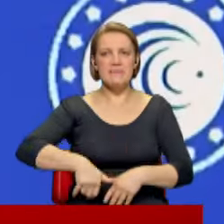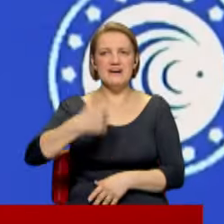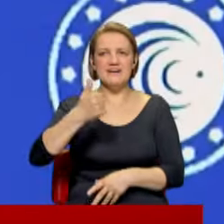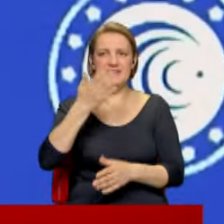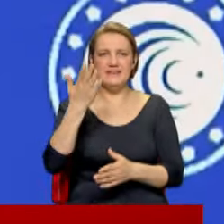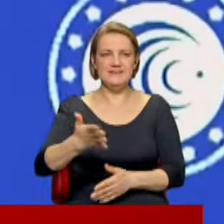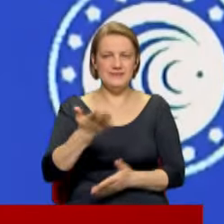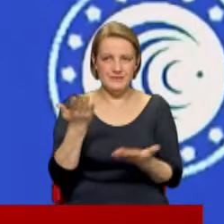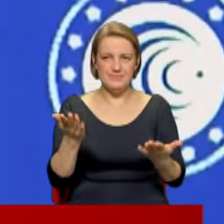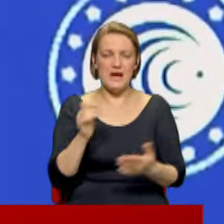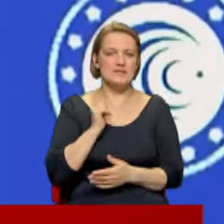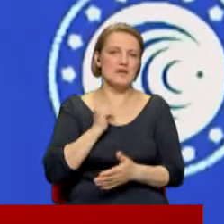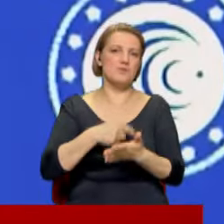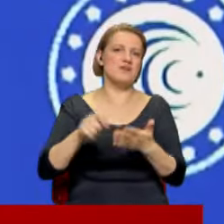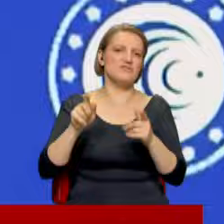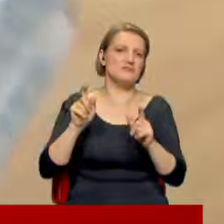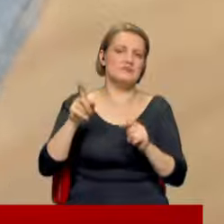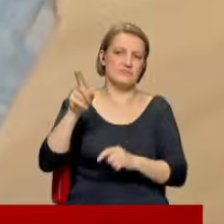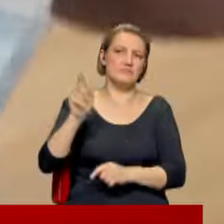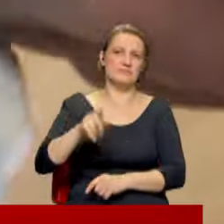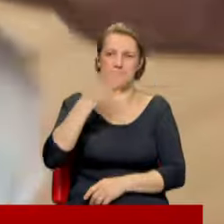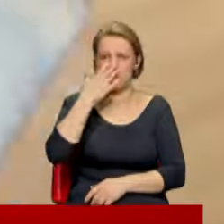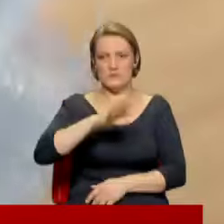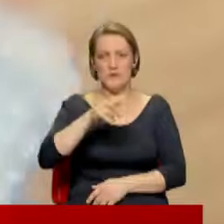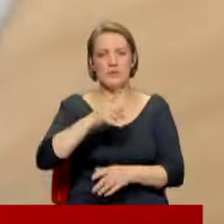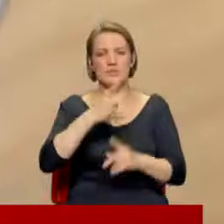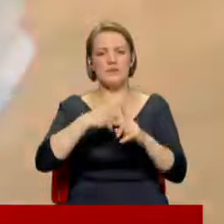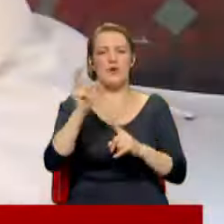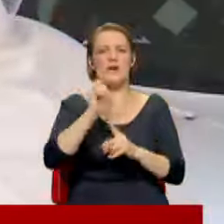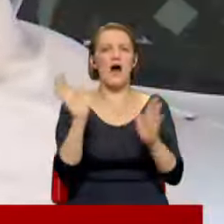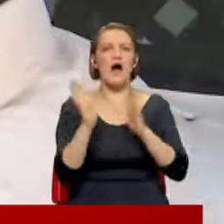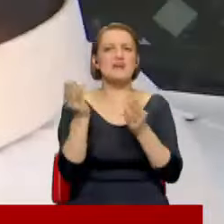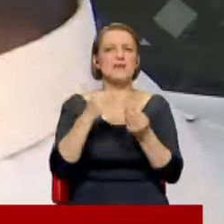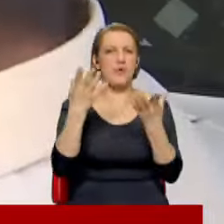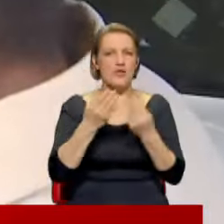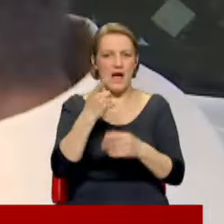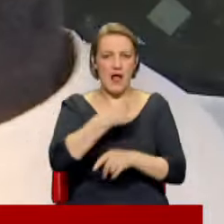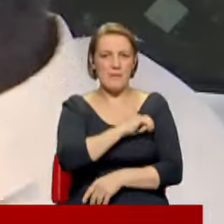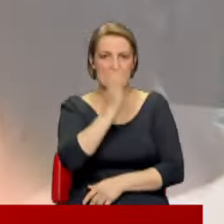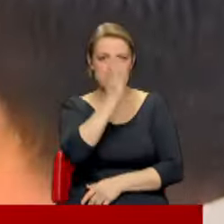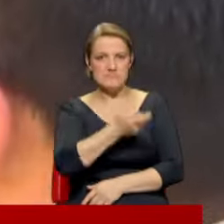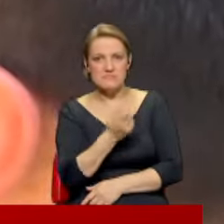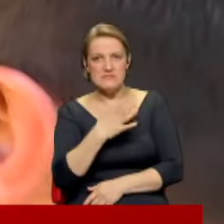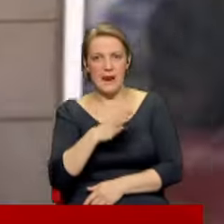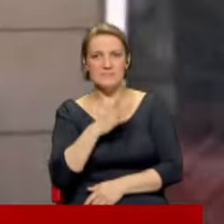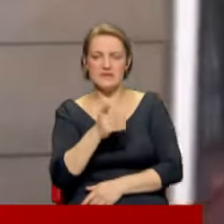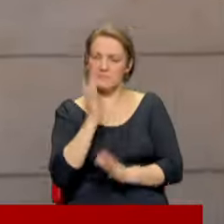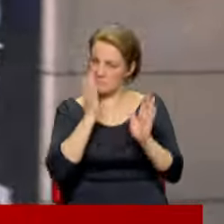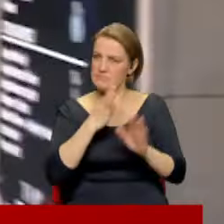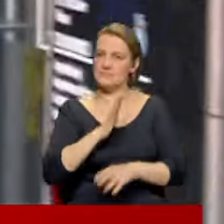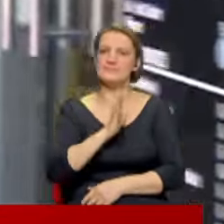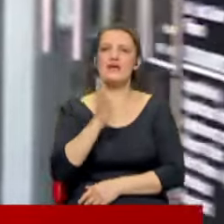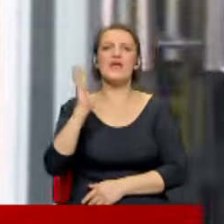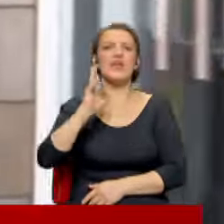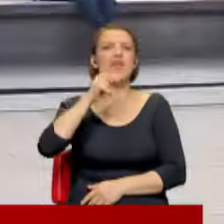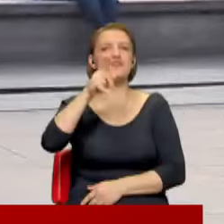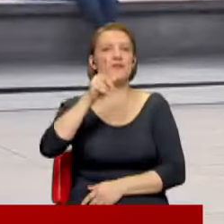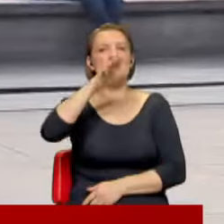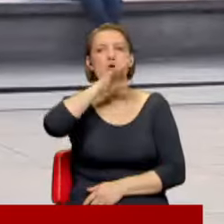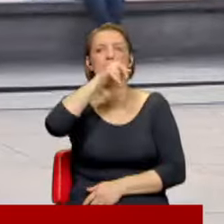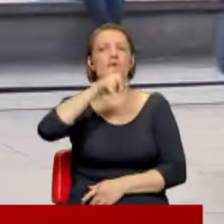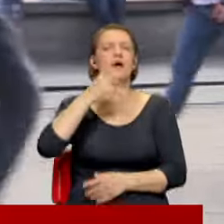ise fedakarlığı asgari ücretliden bekliyor. Temmuz'da ara zam olacak mı? Almanya'ya gidip çalışmak ister misiniz? Gitmek isterim. Geleceğini yurt dışında